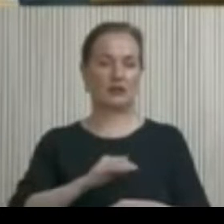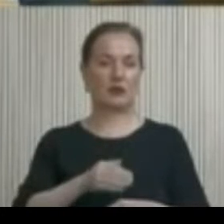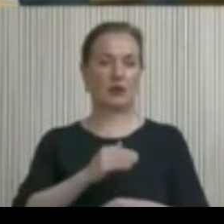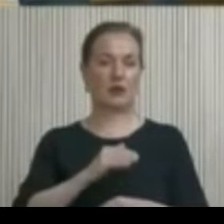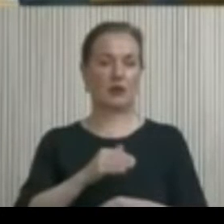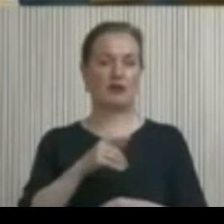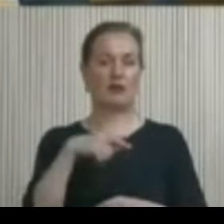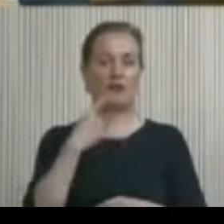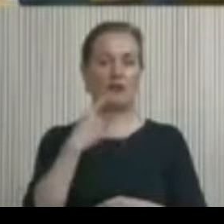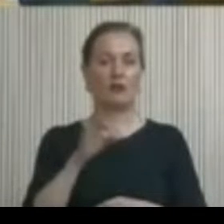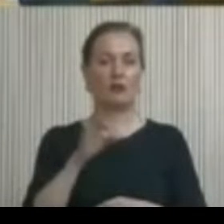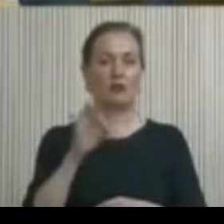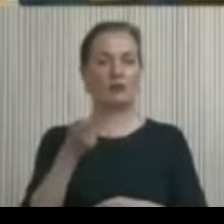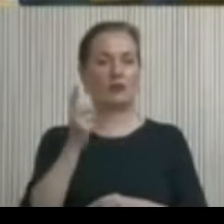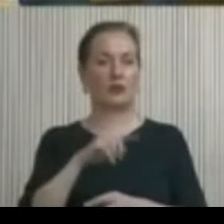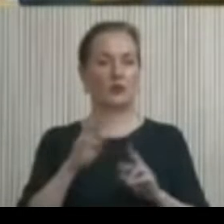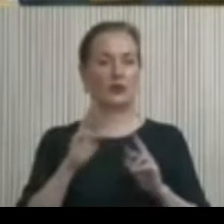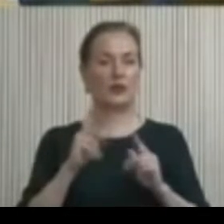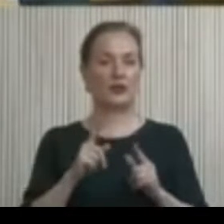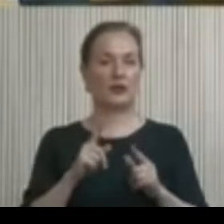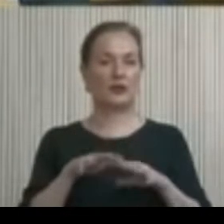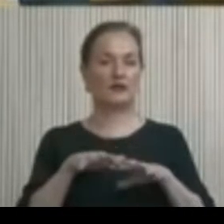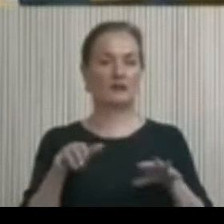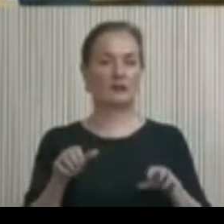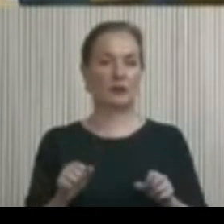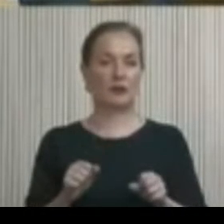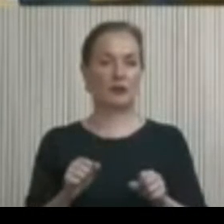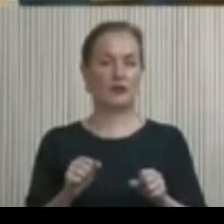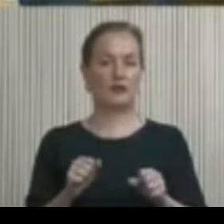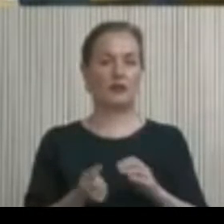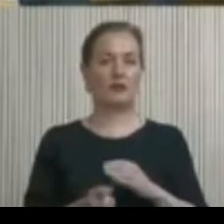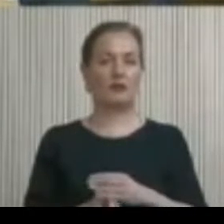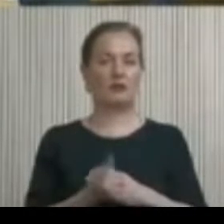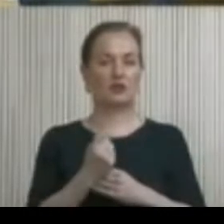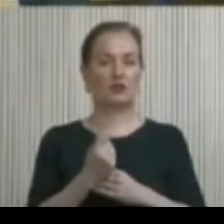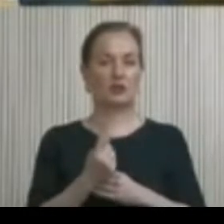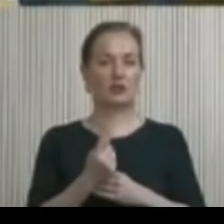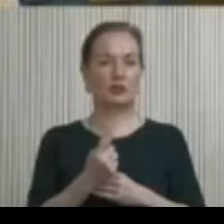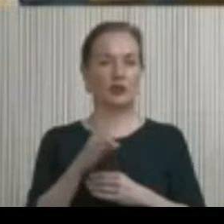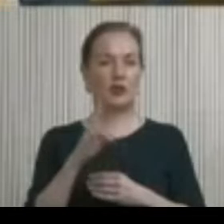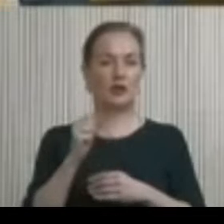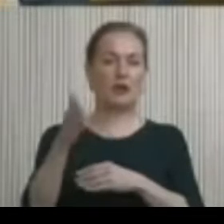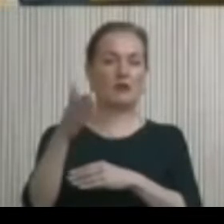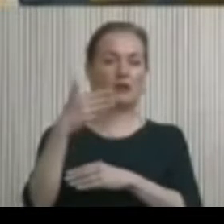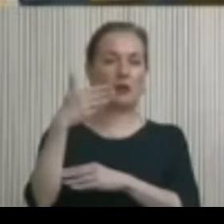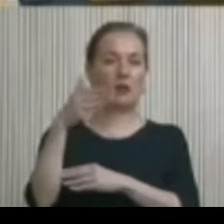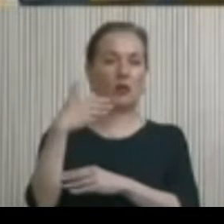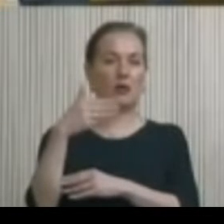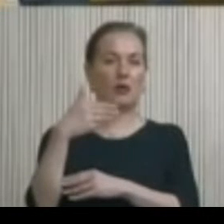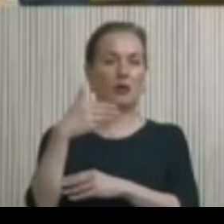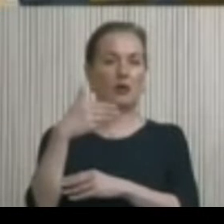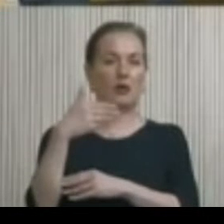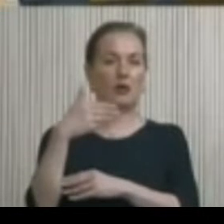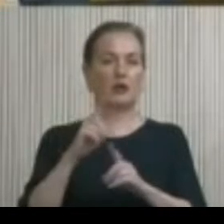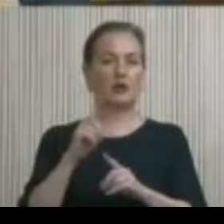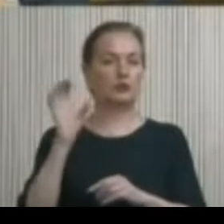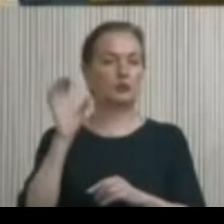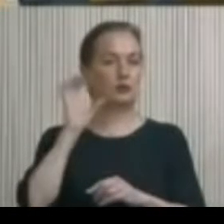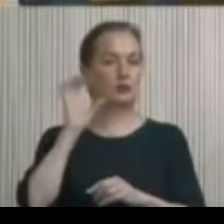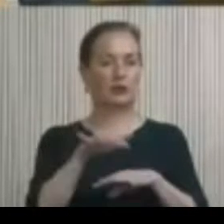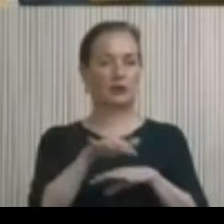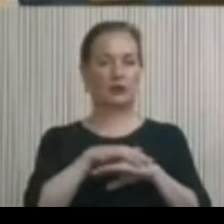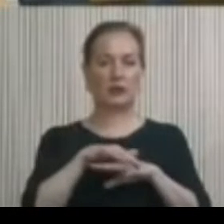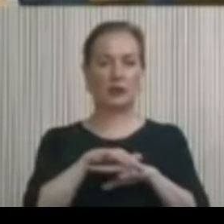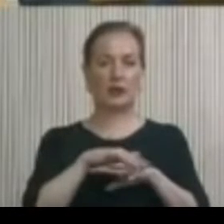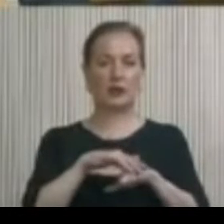князьків. Ми говоримо про те, як нинішня влада прийшла на прапорах, щоб буде